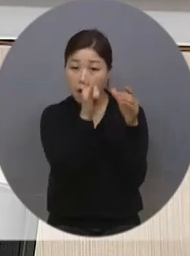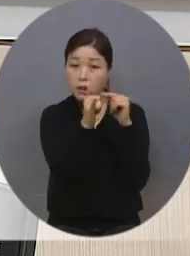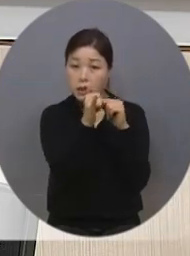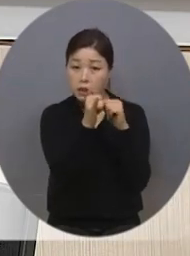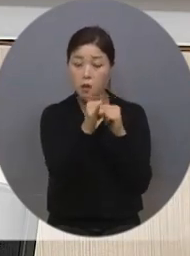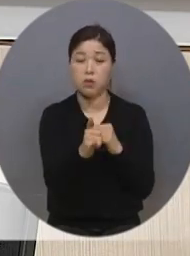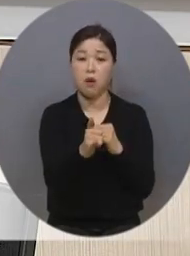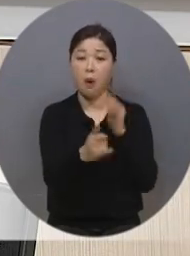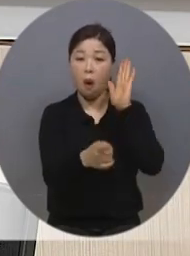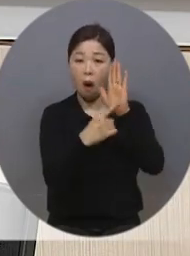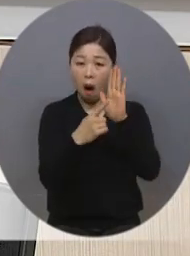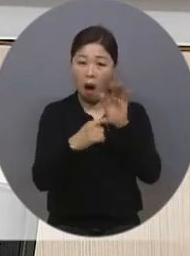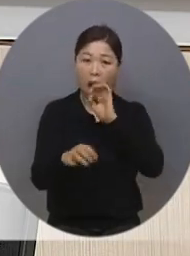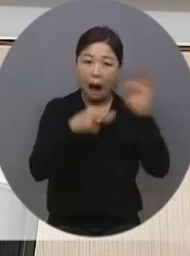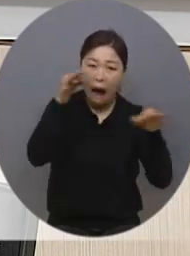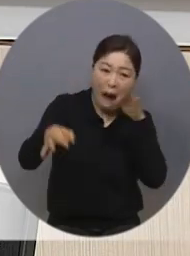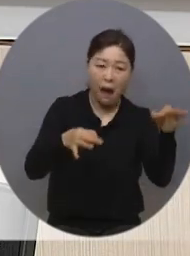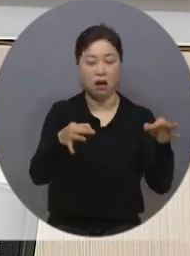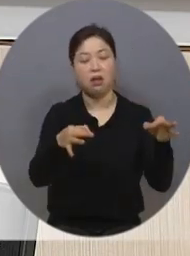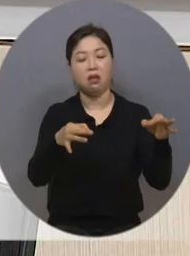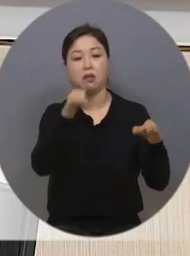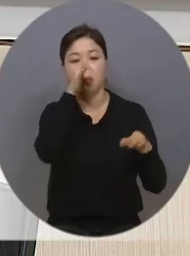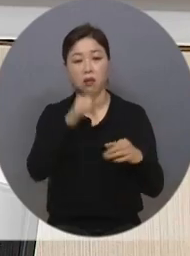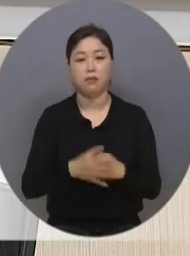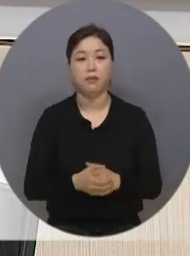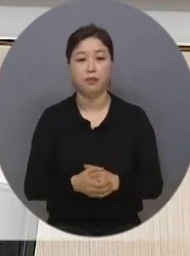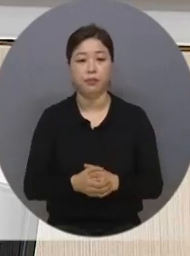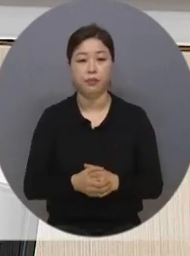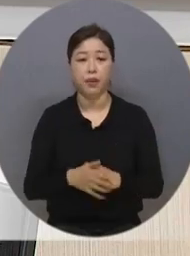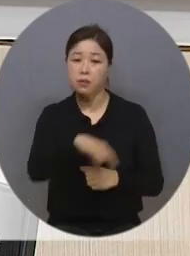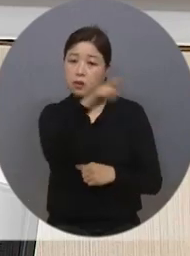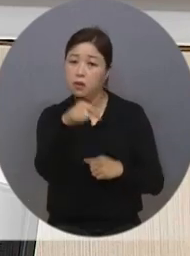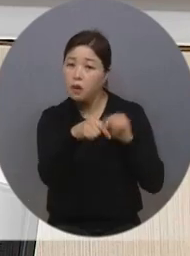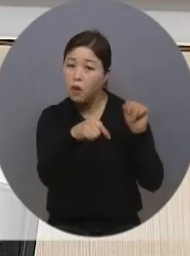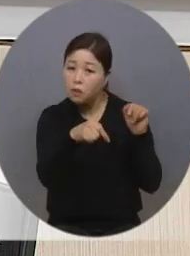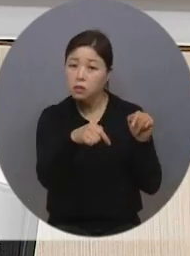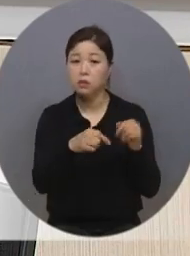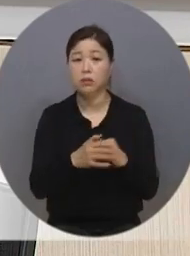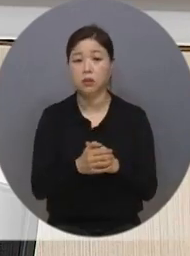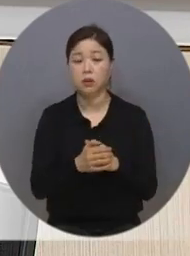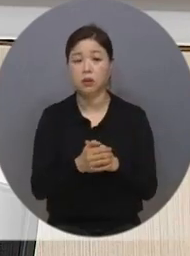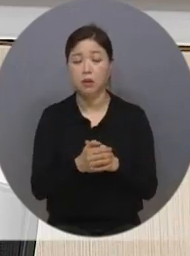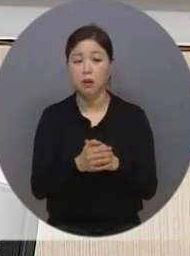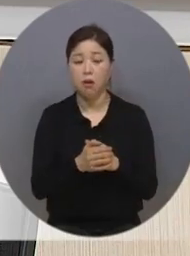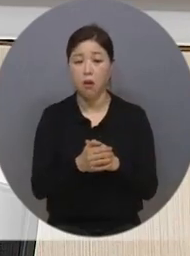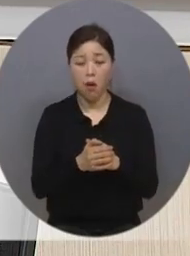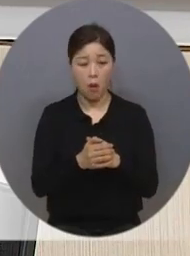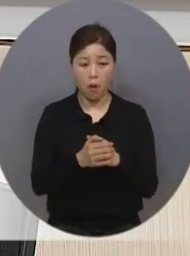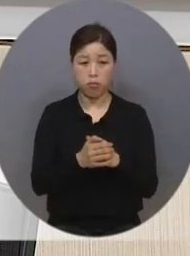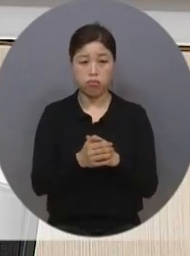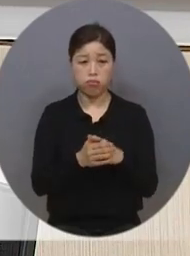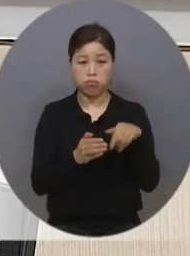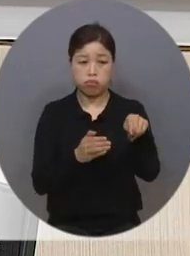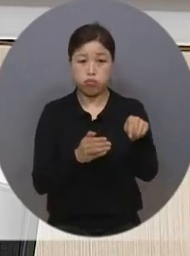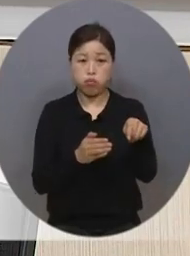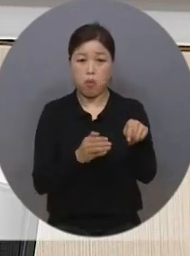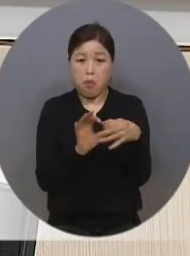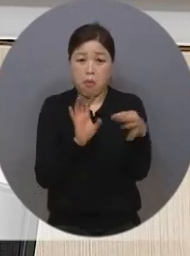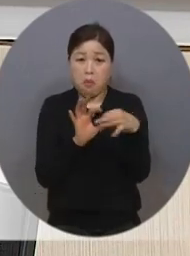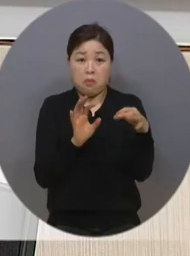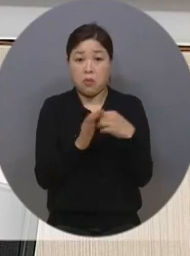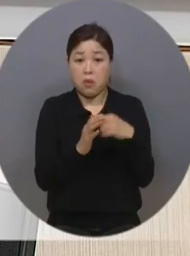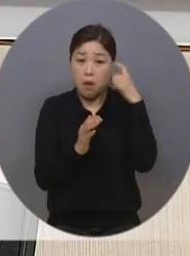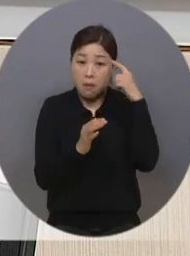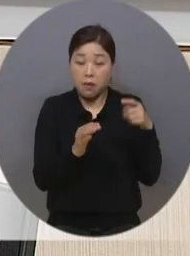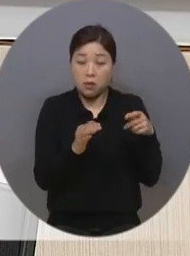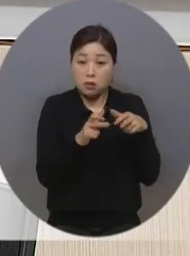이렇게 부각되거든요. 네. 그것이 다른 그렇지 않은 발달장애인과 그들의 가족들에게